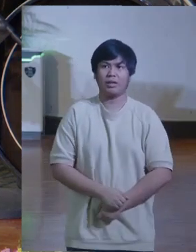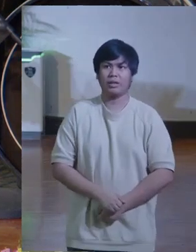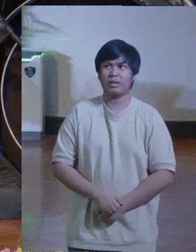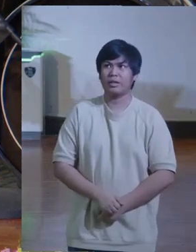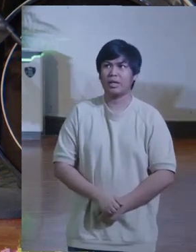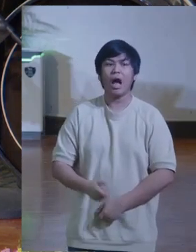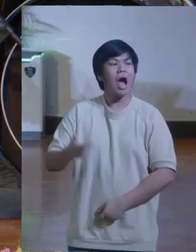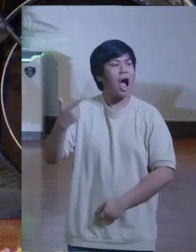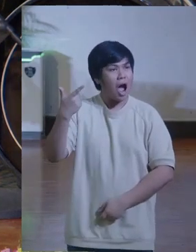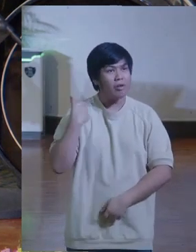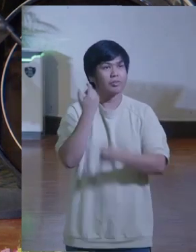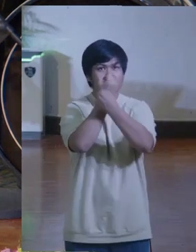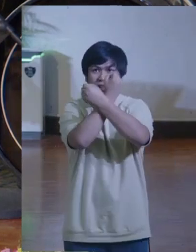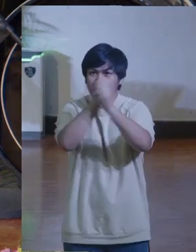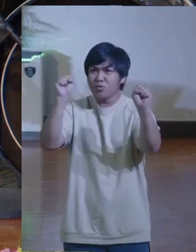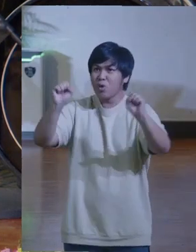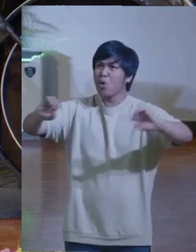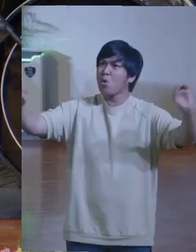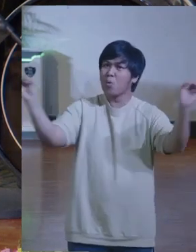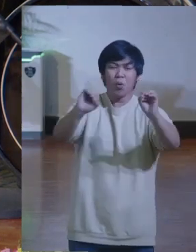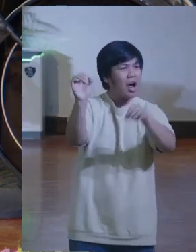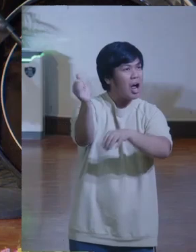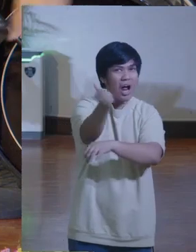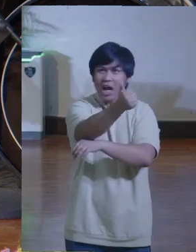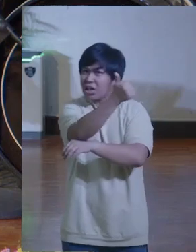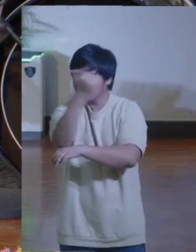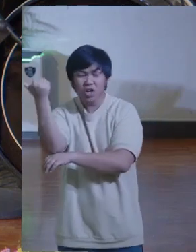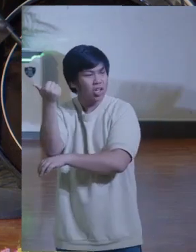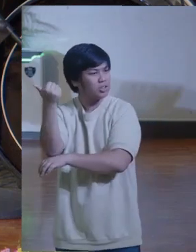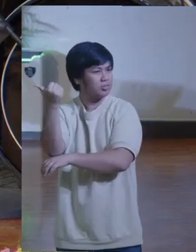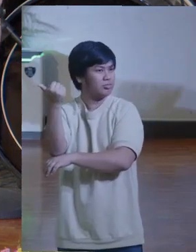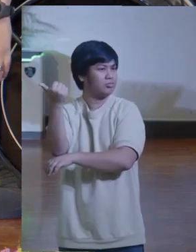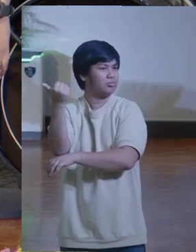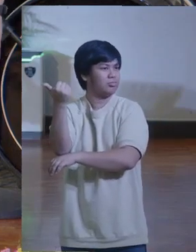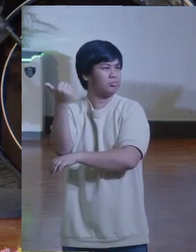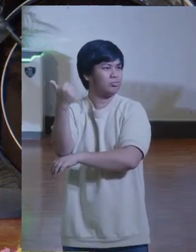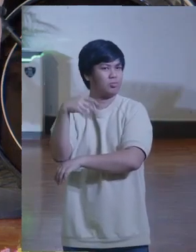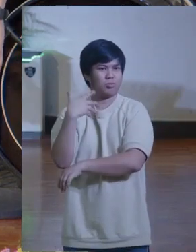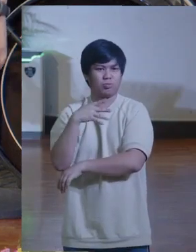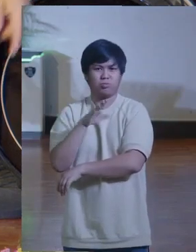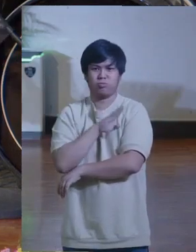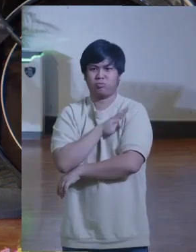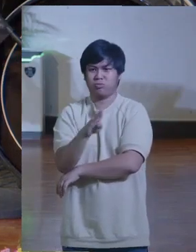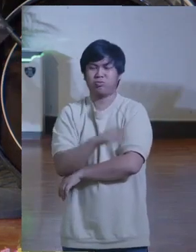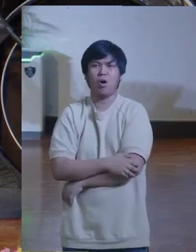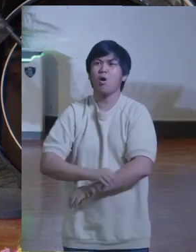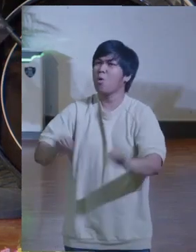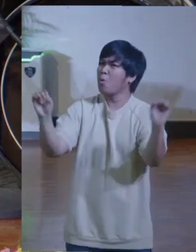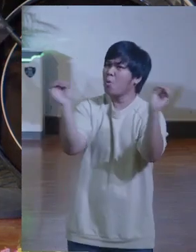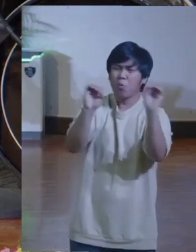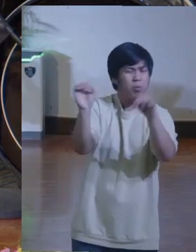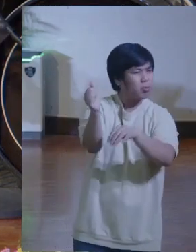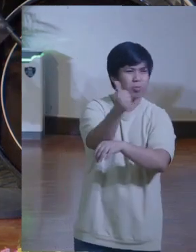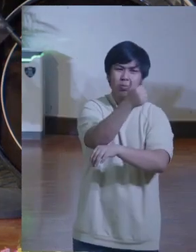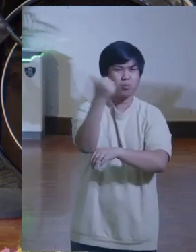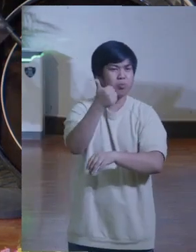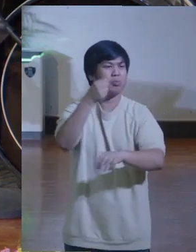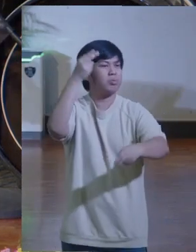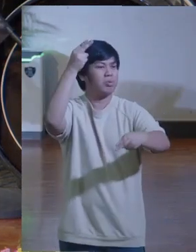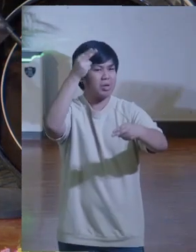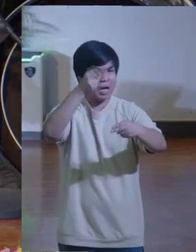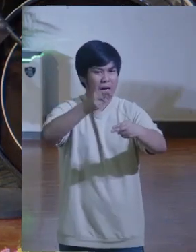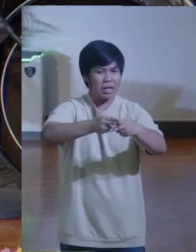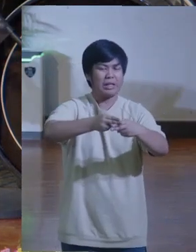is salvation in no one else. For there is no other